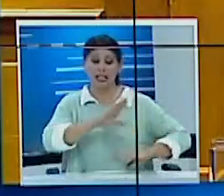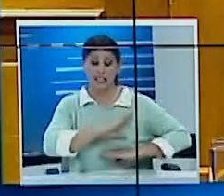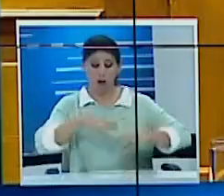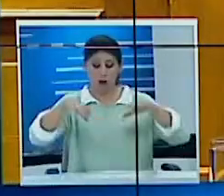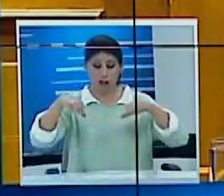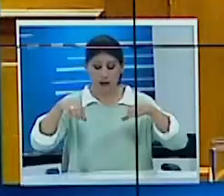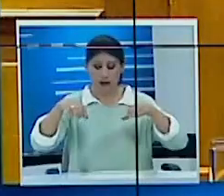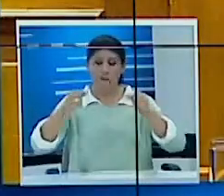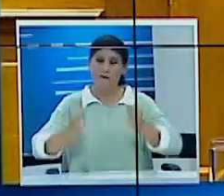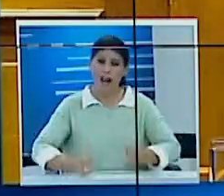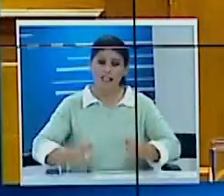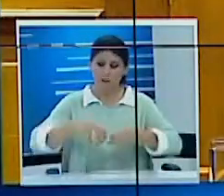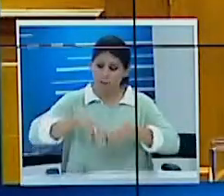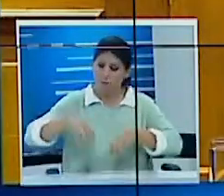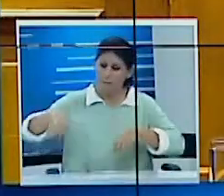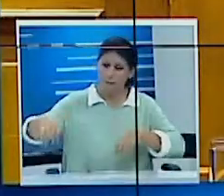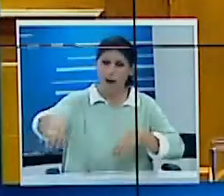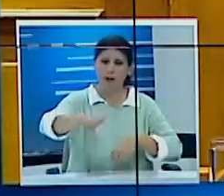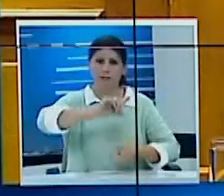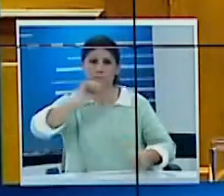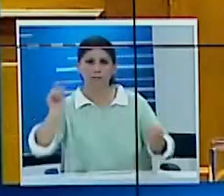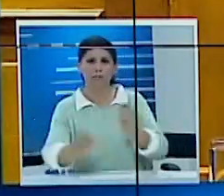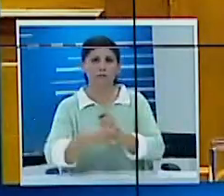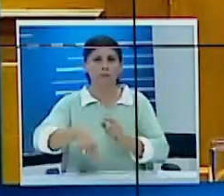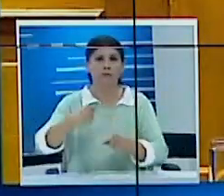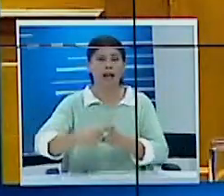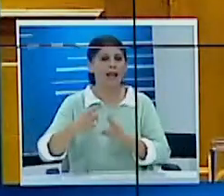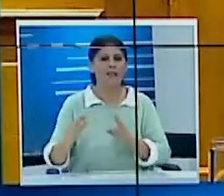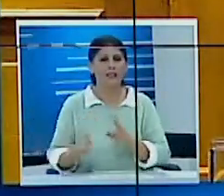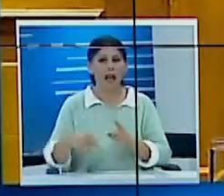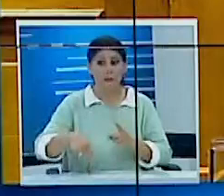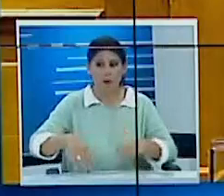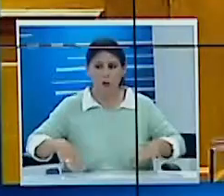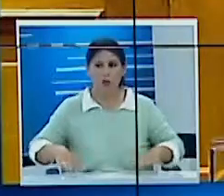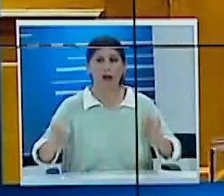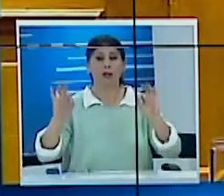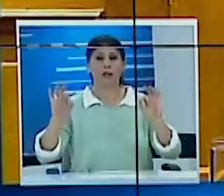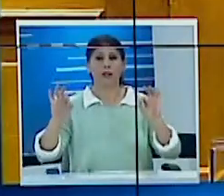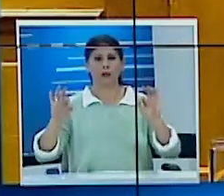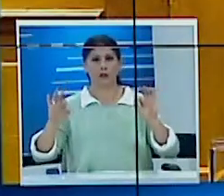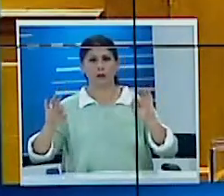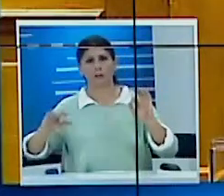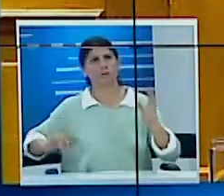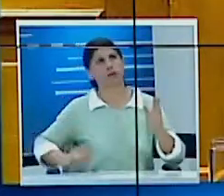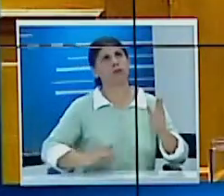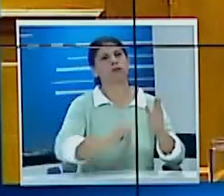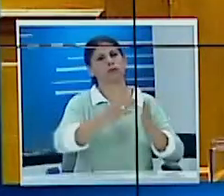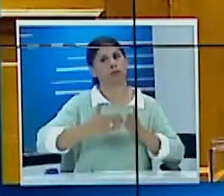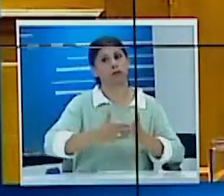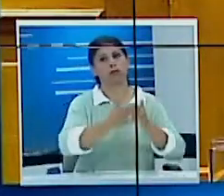Βουλής ένας πολιτικός αρχηγός, κάνει μια γενική ομιλία. Είδατε, ακούσατε σε αυτό το